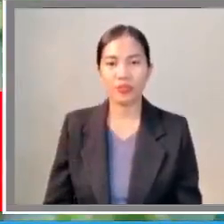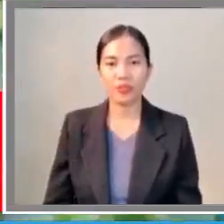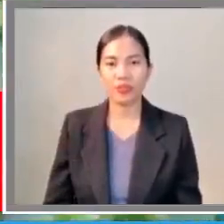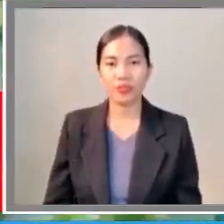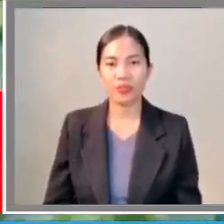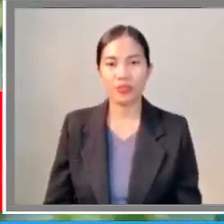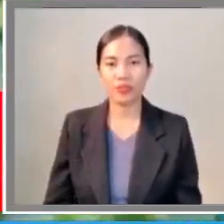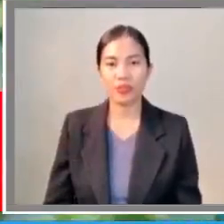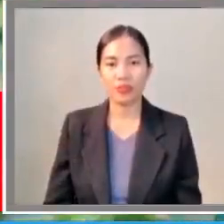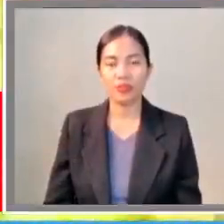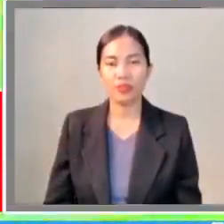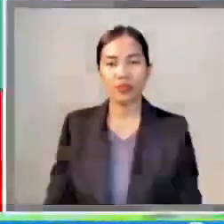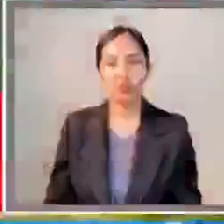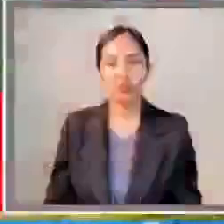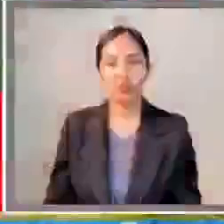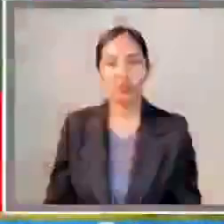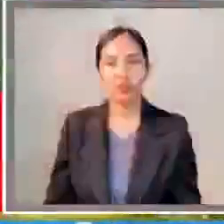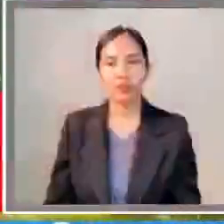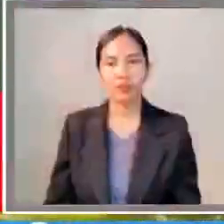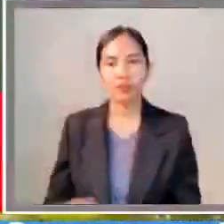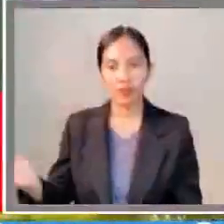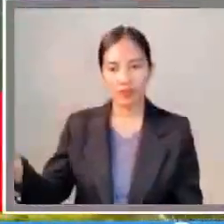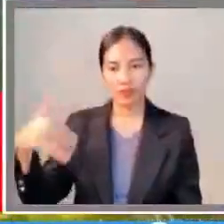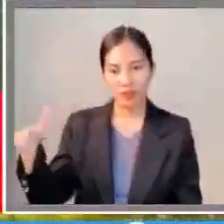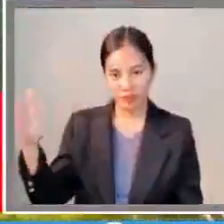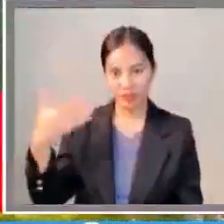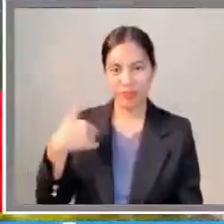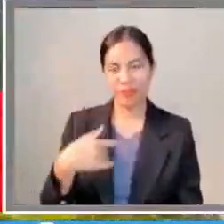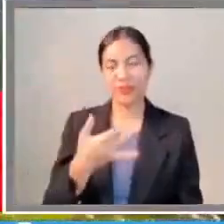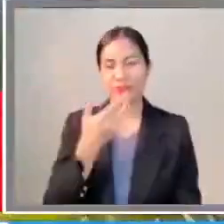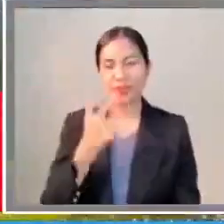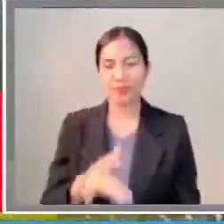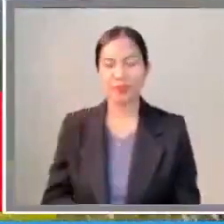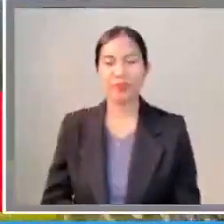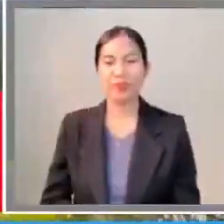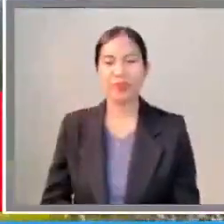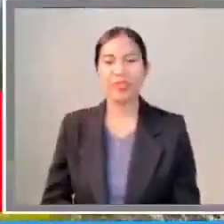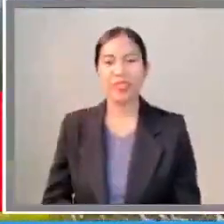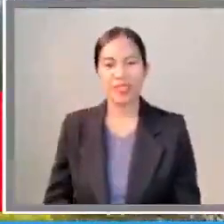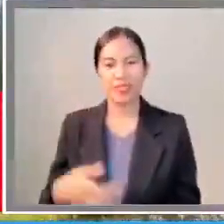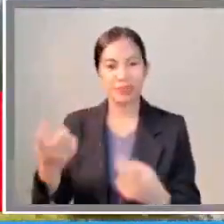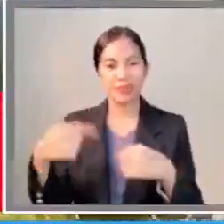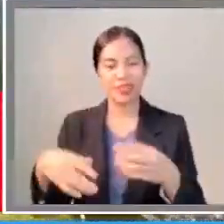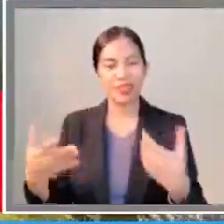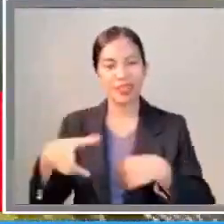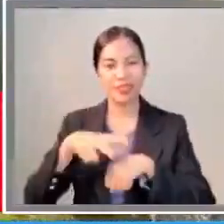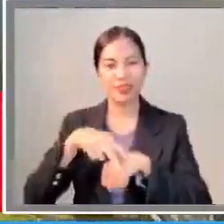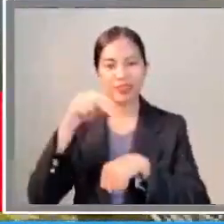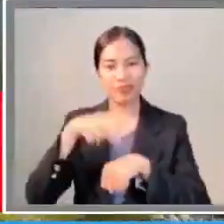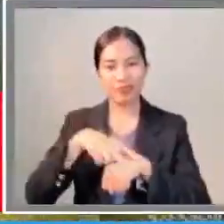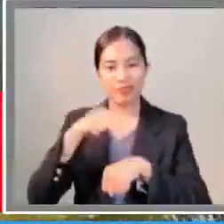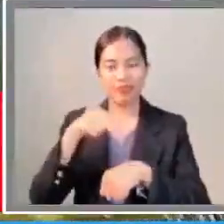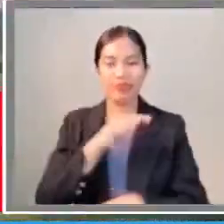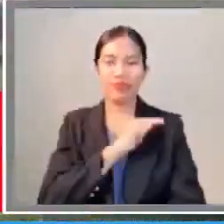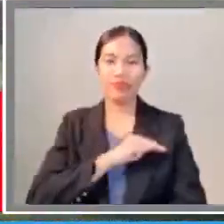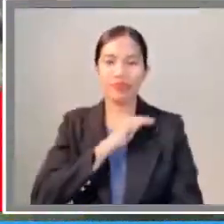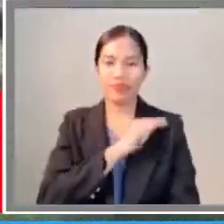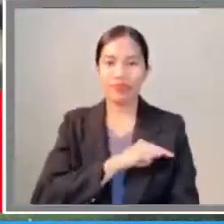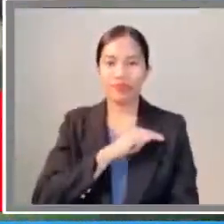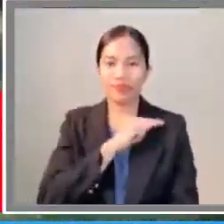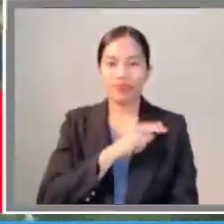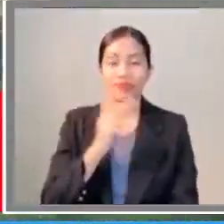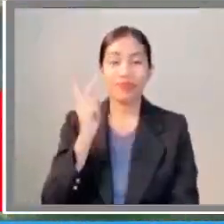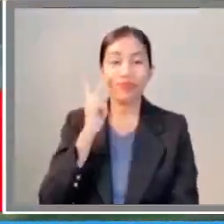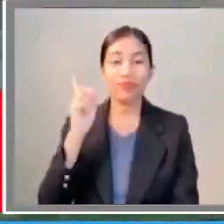Tuhoy po kayo, tuhoy po kayo. Matatagpuan din sa Camarines Norte ang isang natural at isang man-made attraction ang parehong